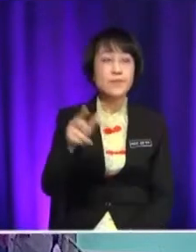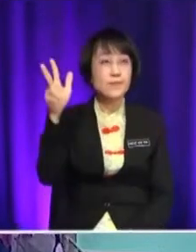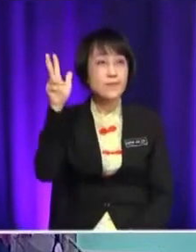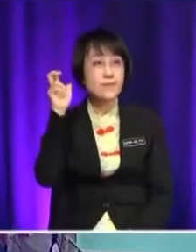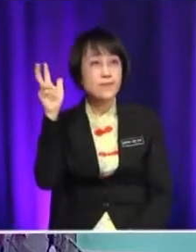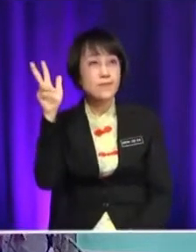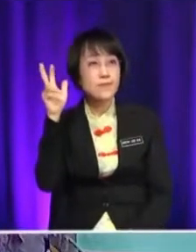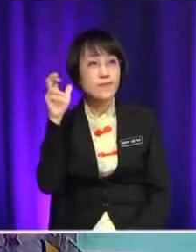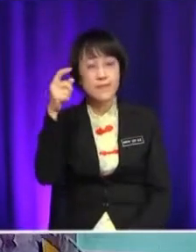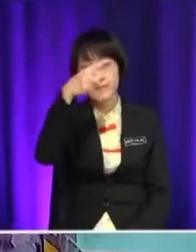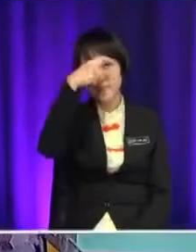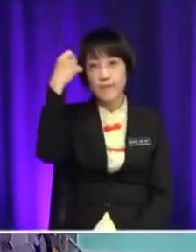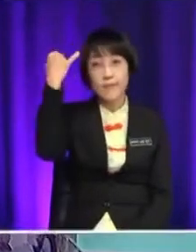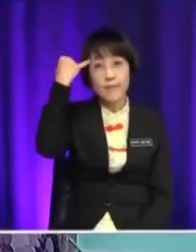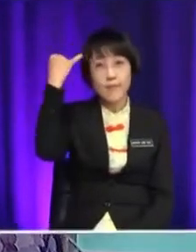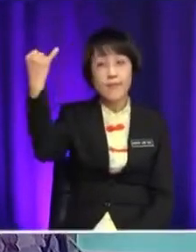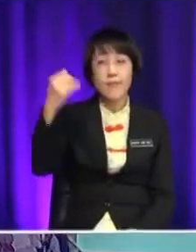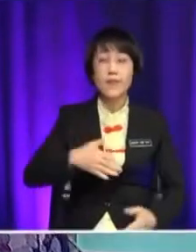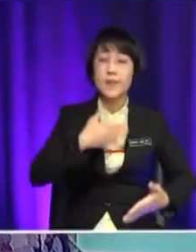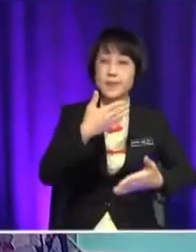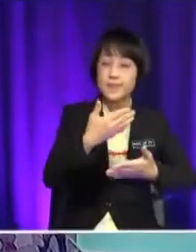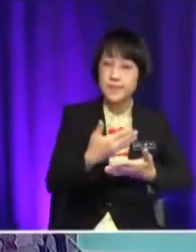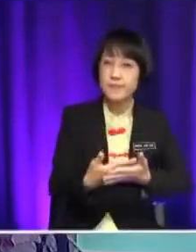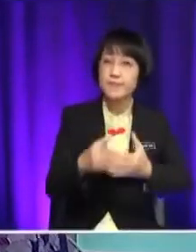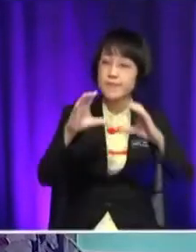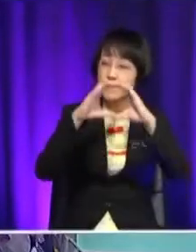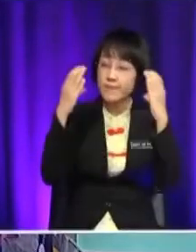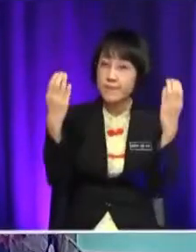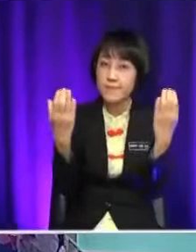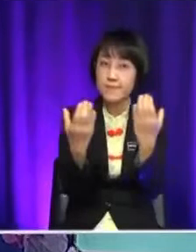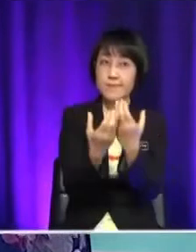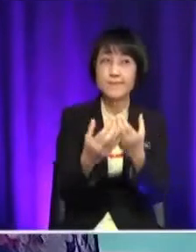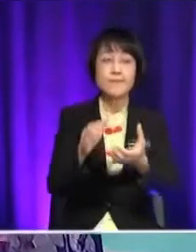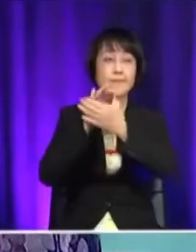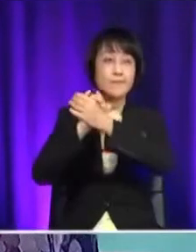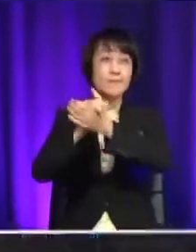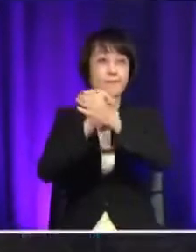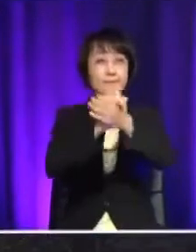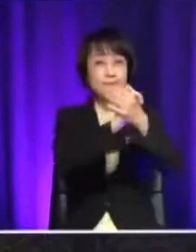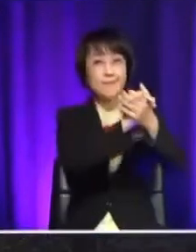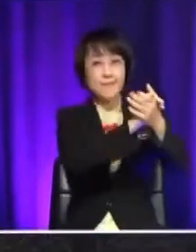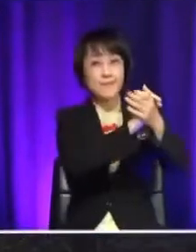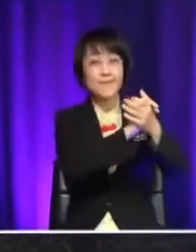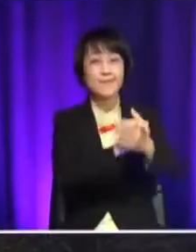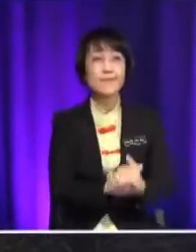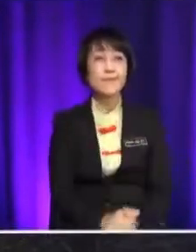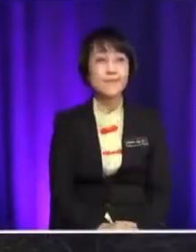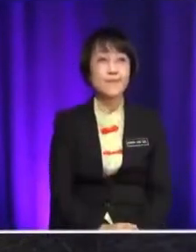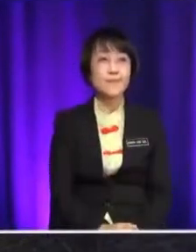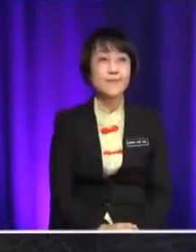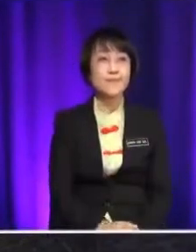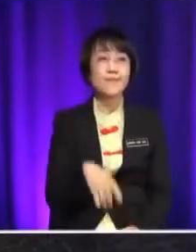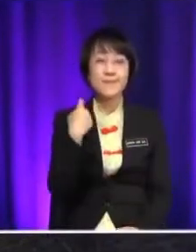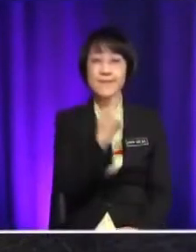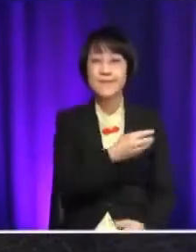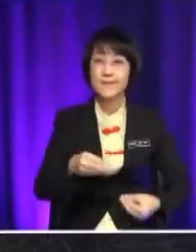sebab pandangan tu disampaikan secara berkumpulan. Betul. Ya. Okey, Tania, anak-anak semensur ya. Kita nak beri bintang